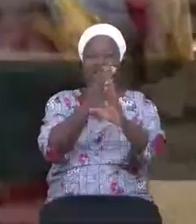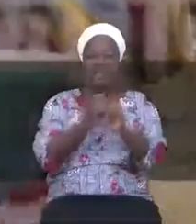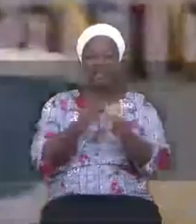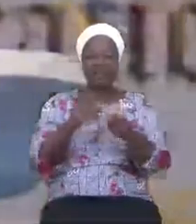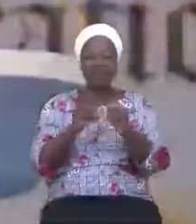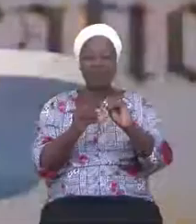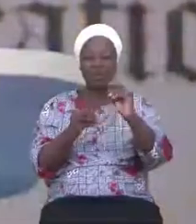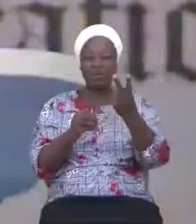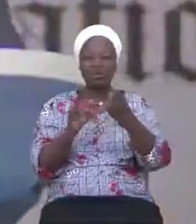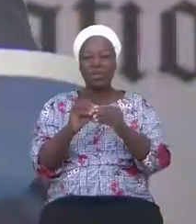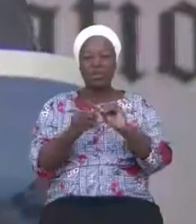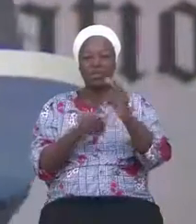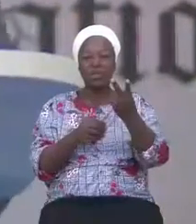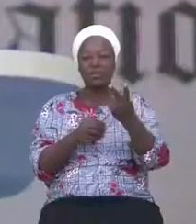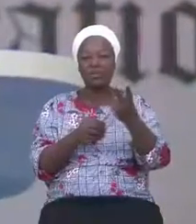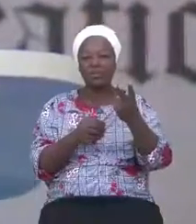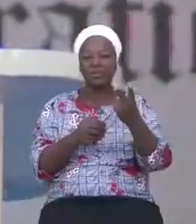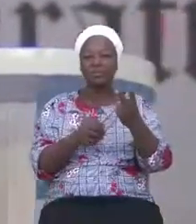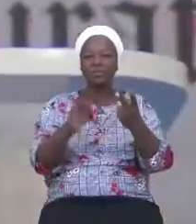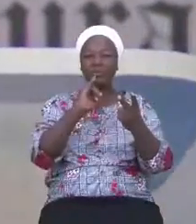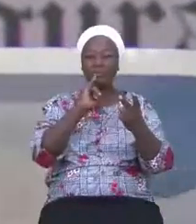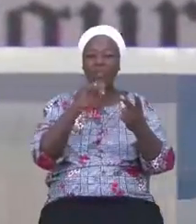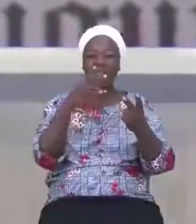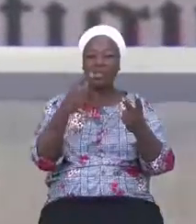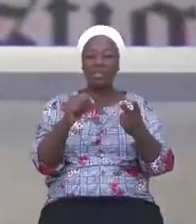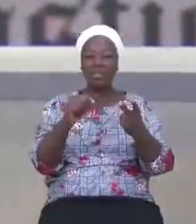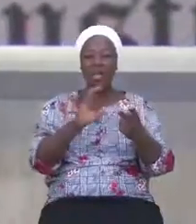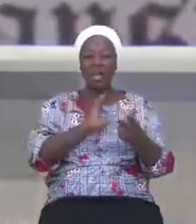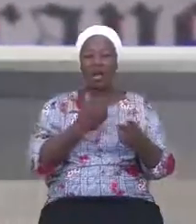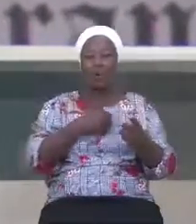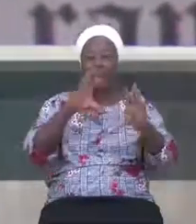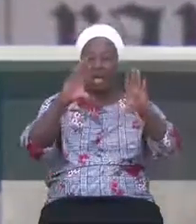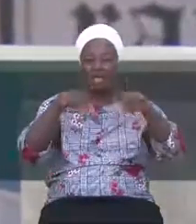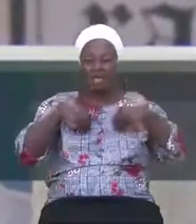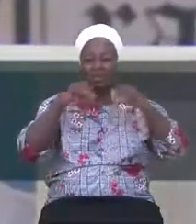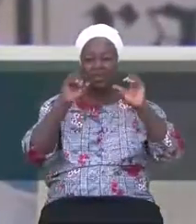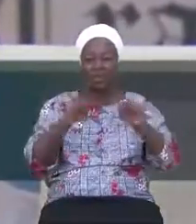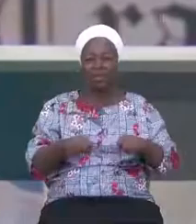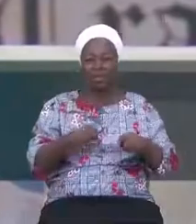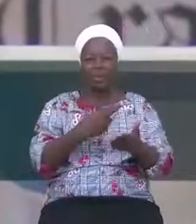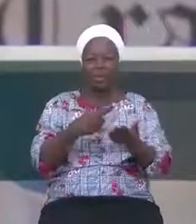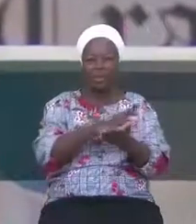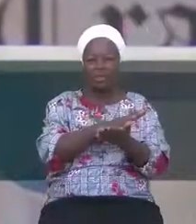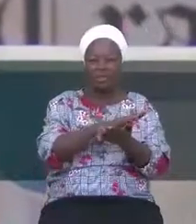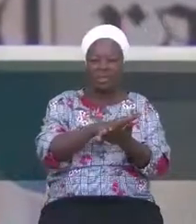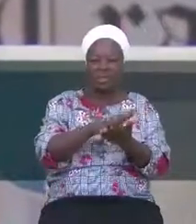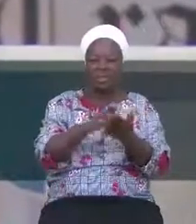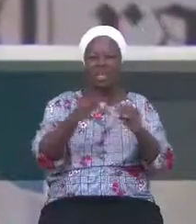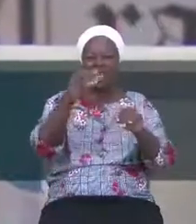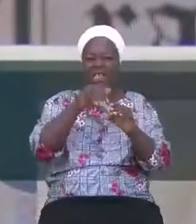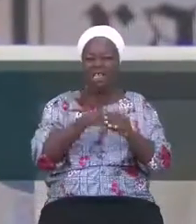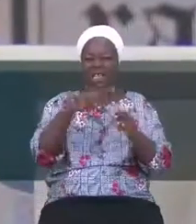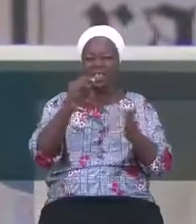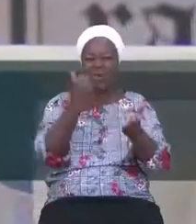Deuxième élément, notre justice acceptable dans la crucifixion.